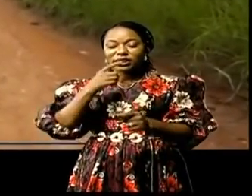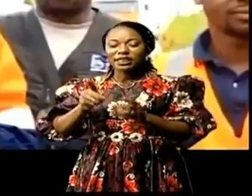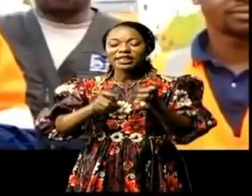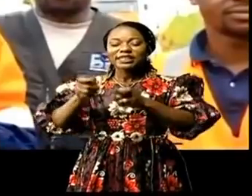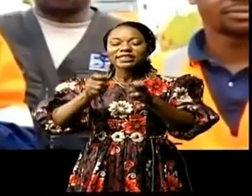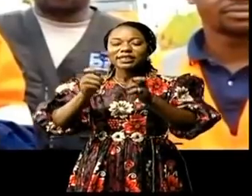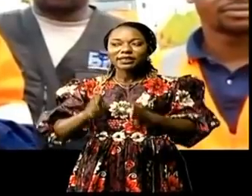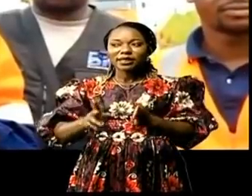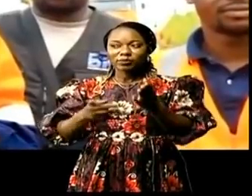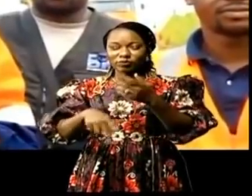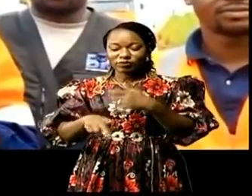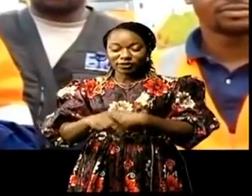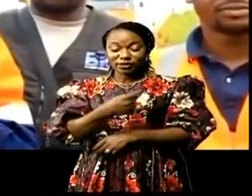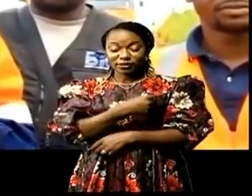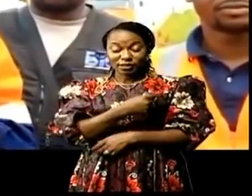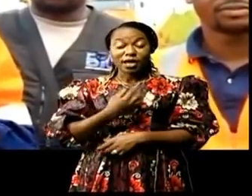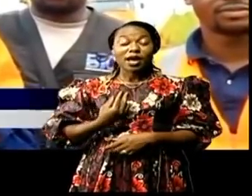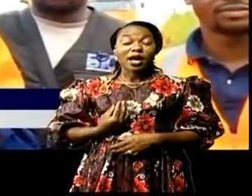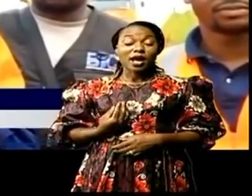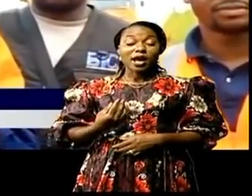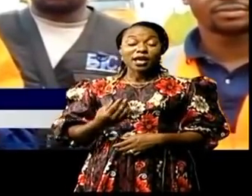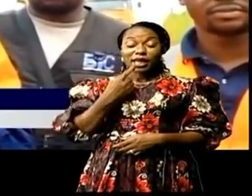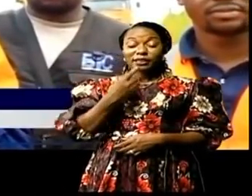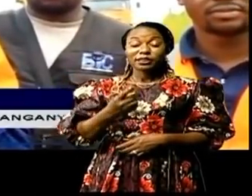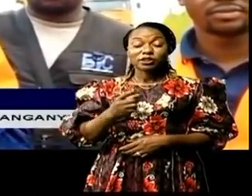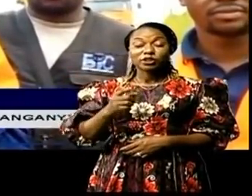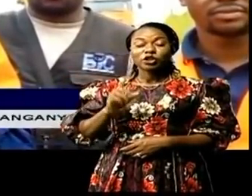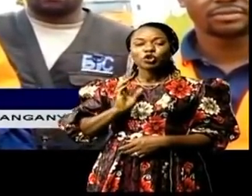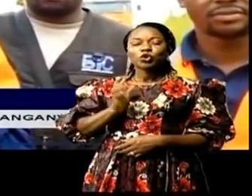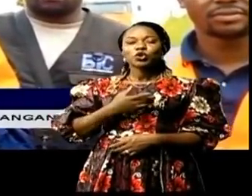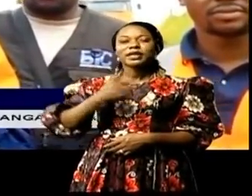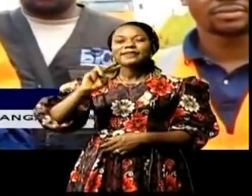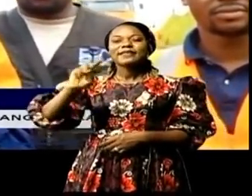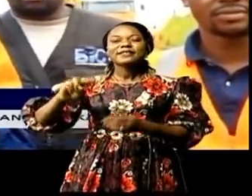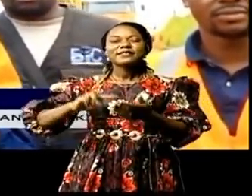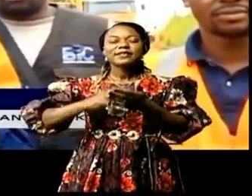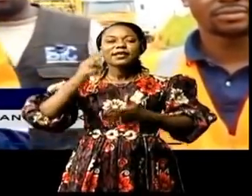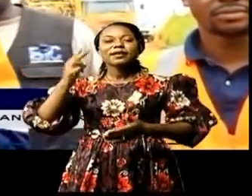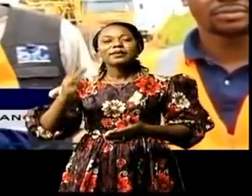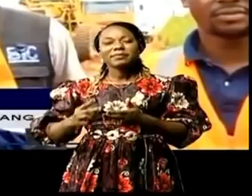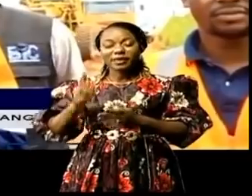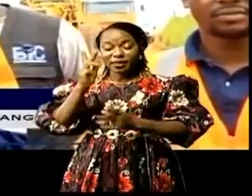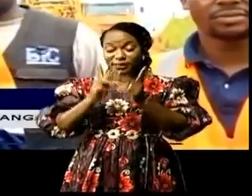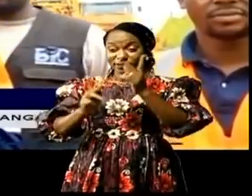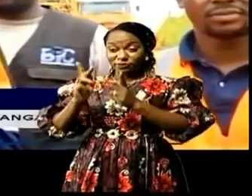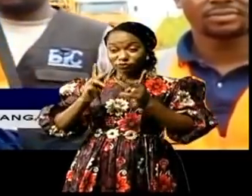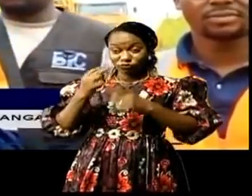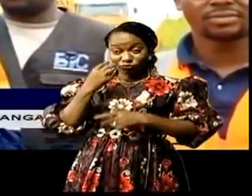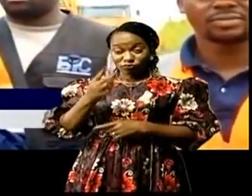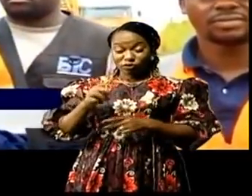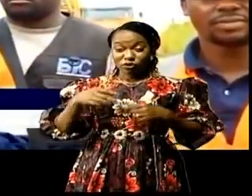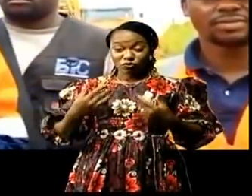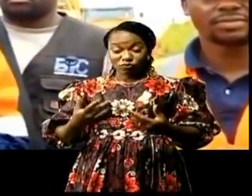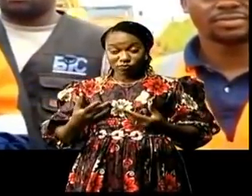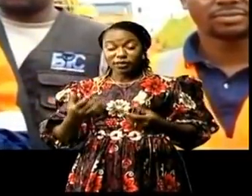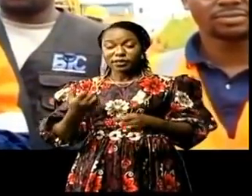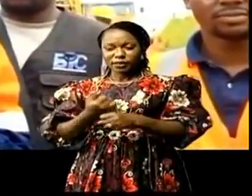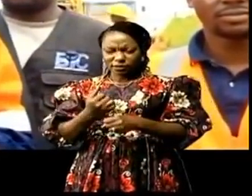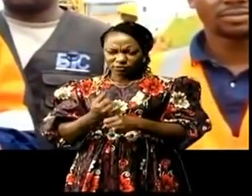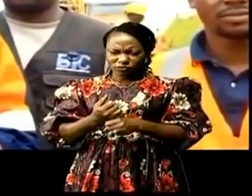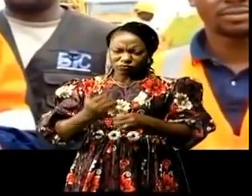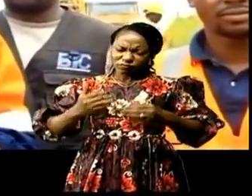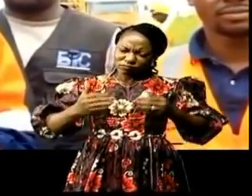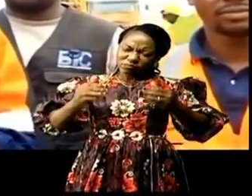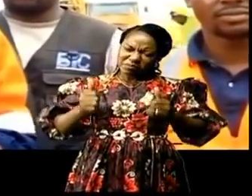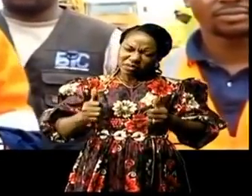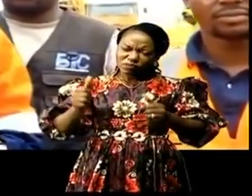route. C'est notre deuxième inspection que nous sommes venus voir pour essayer de voir comment est-ce que les travaux sont réalisés